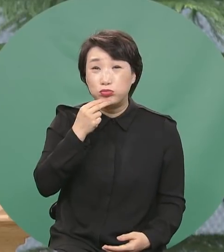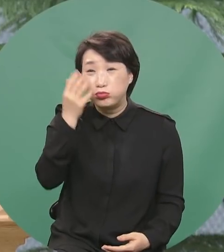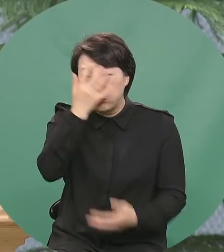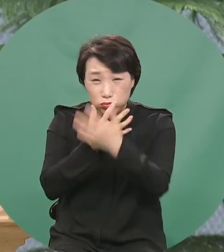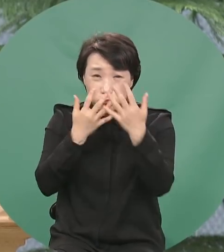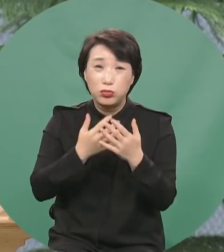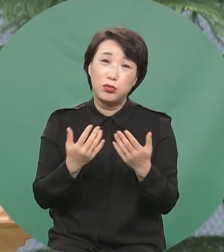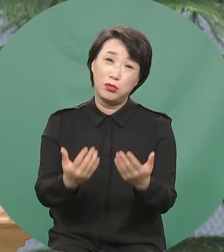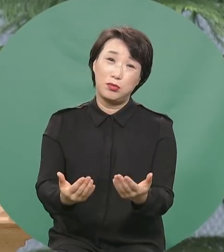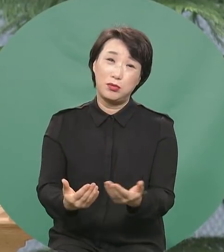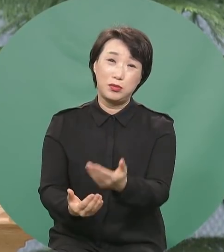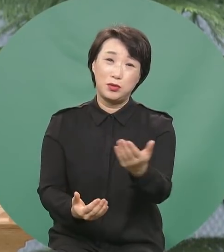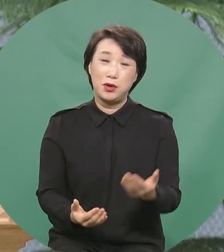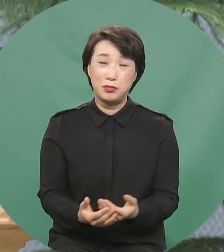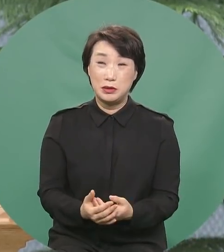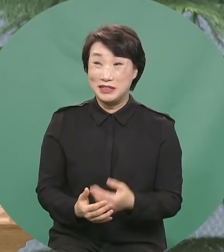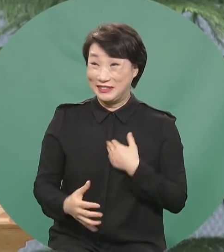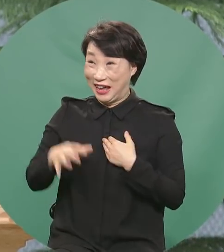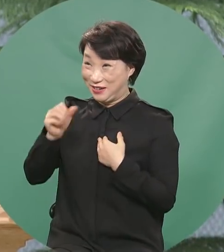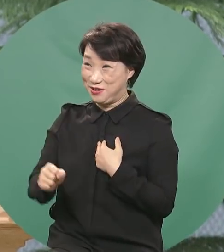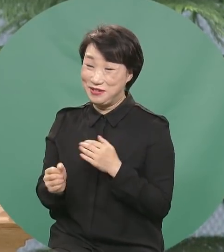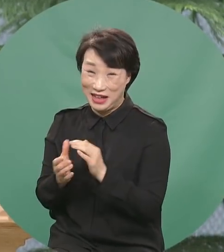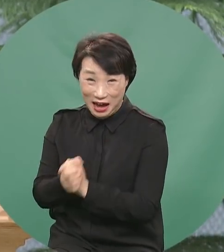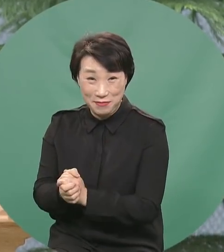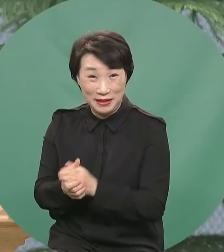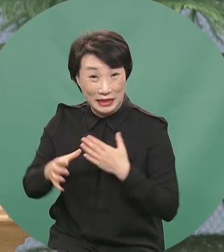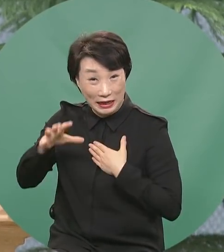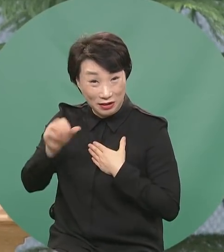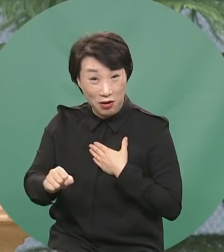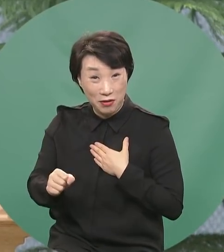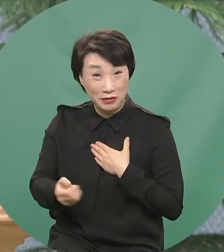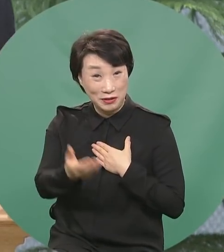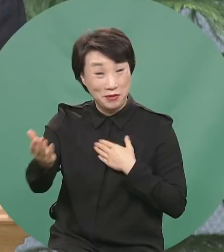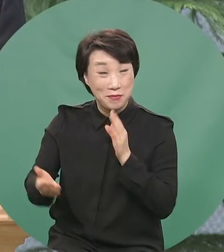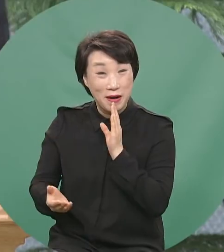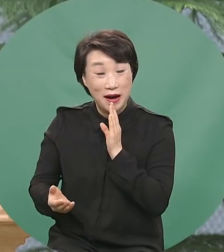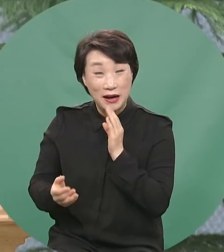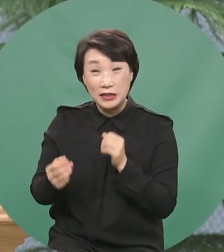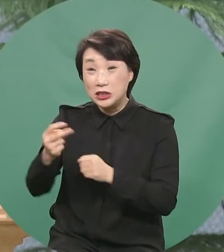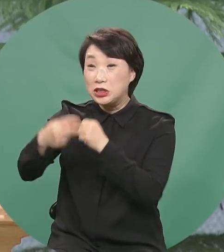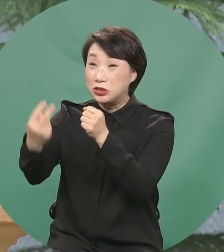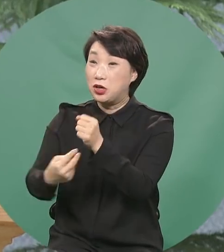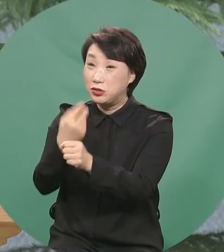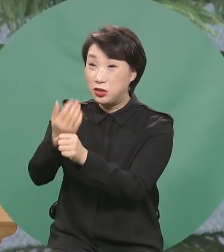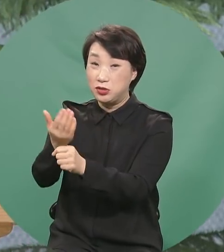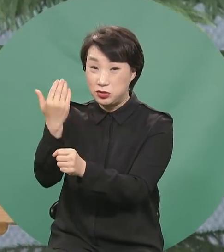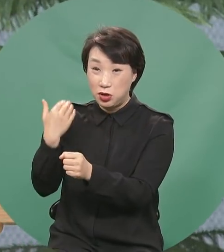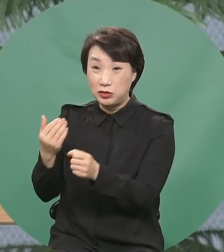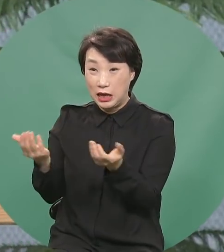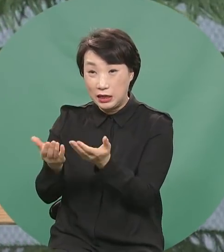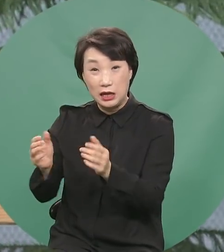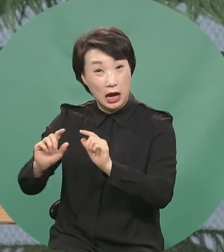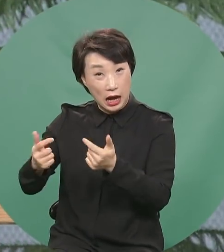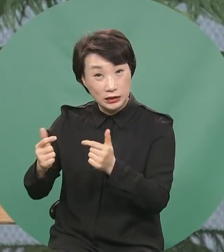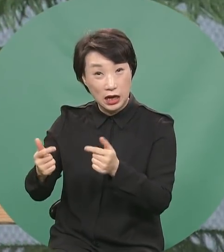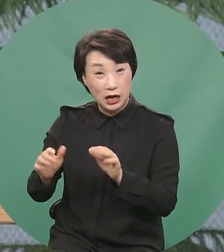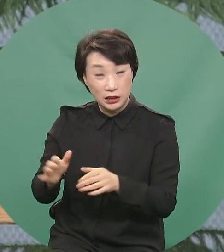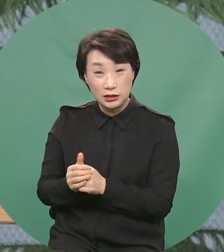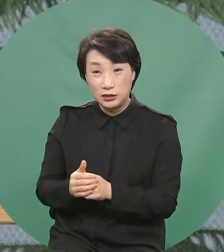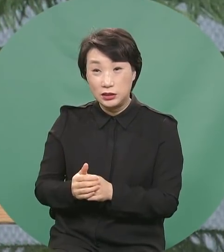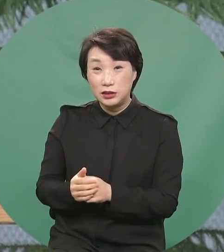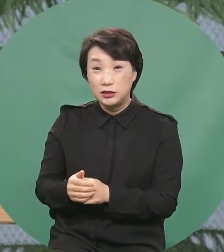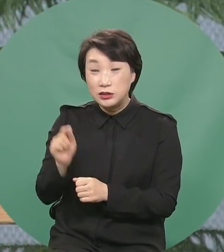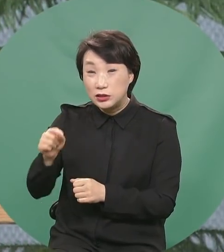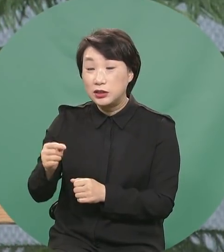응? 이건 내 것이라고. 이것은 2000년 전에 이스라엘에서